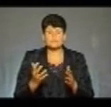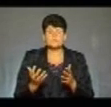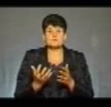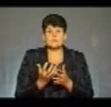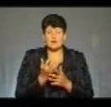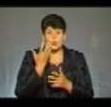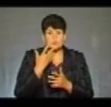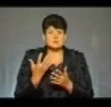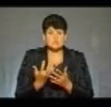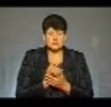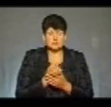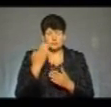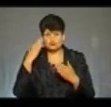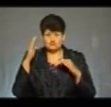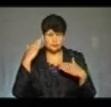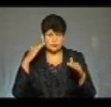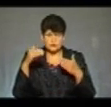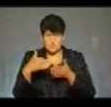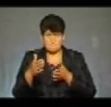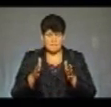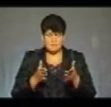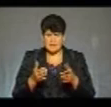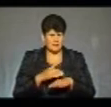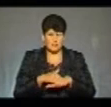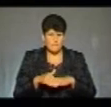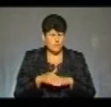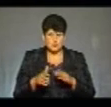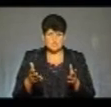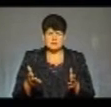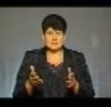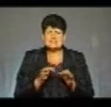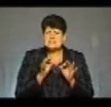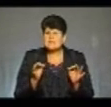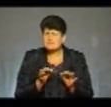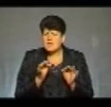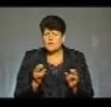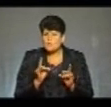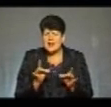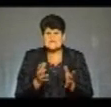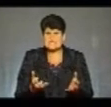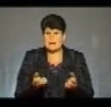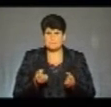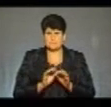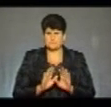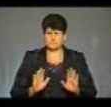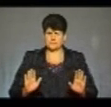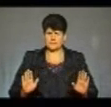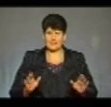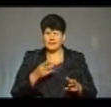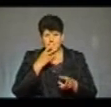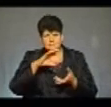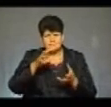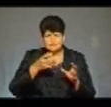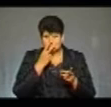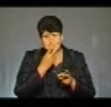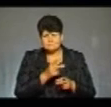сторонніх предметів, будь-яких сторонніх предметів на вулиці. Ні в якому разі їх не піднімати, не роздивлятися,